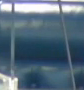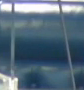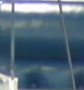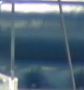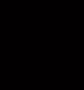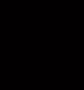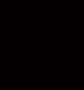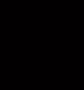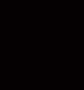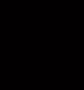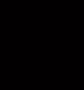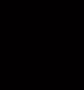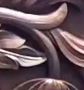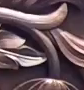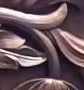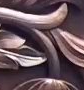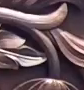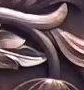scan kasih kasih oke